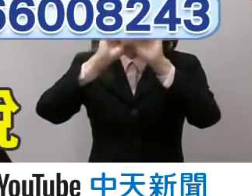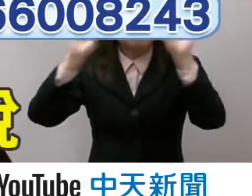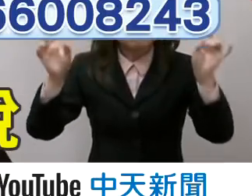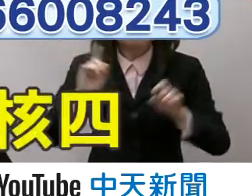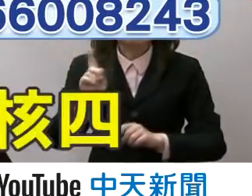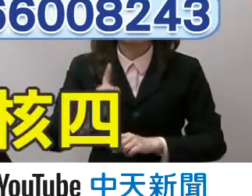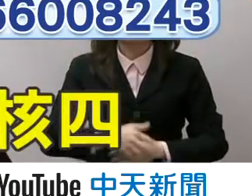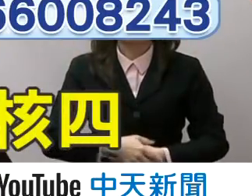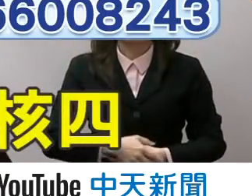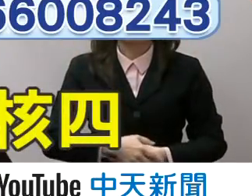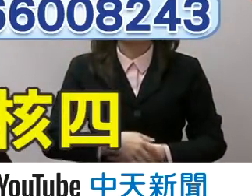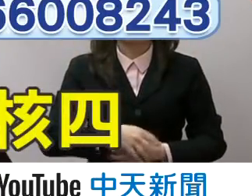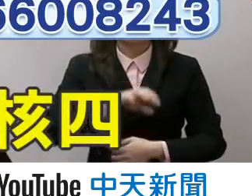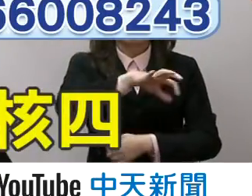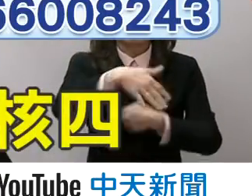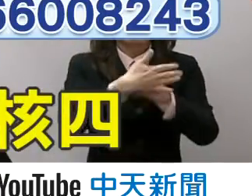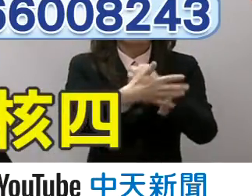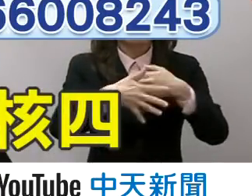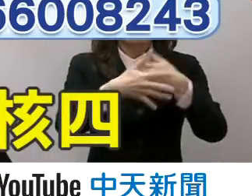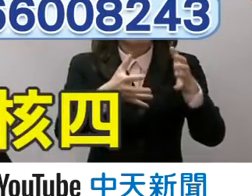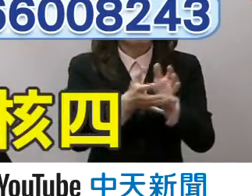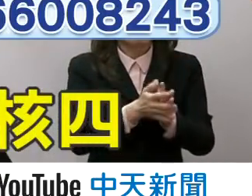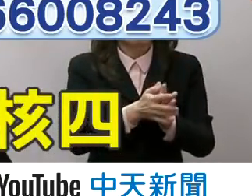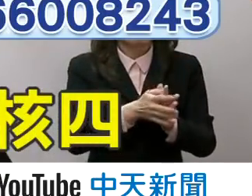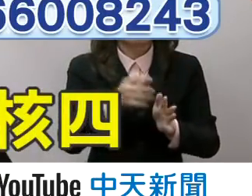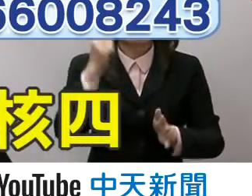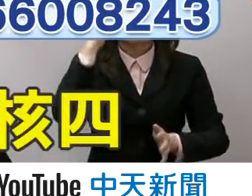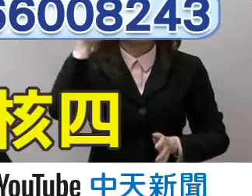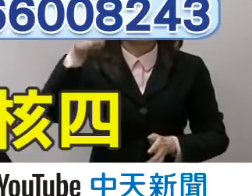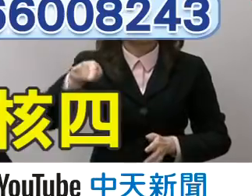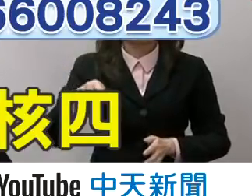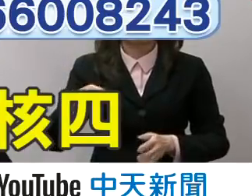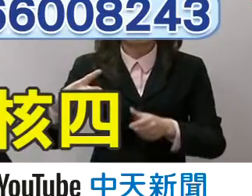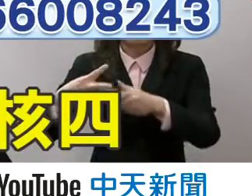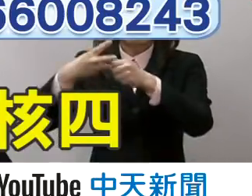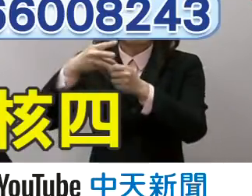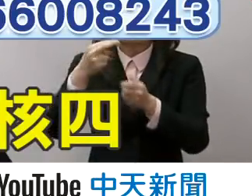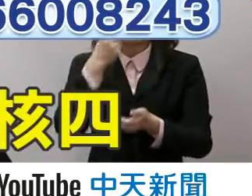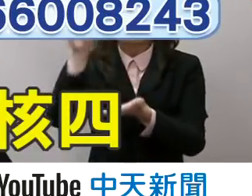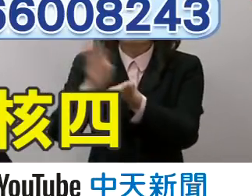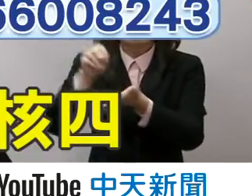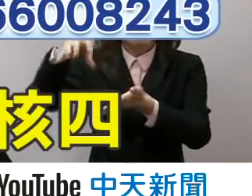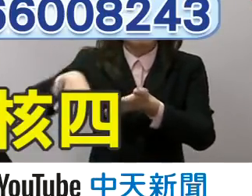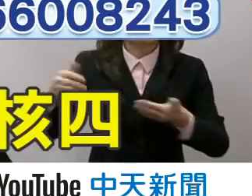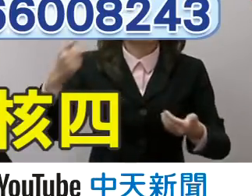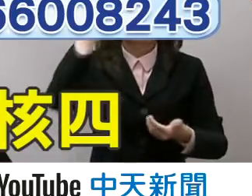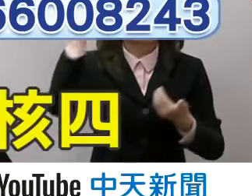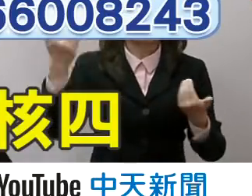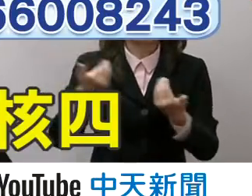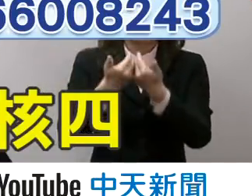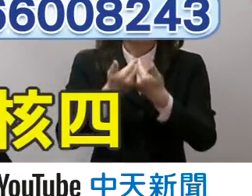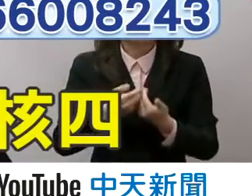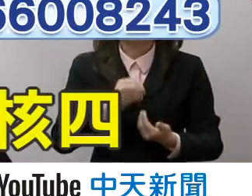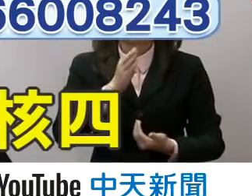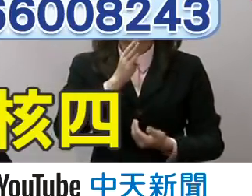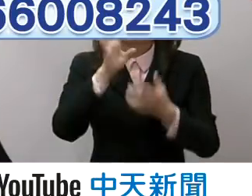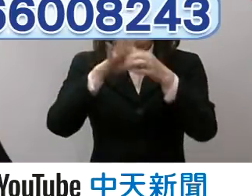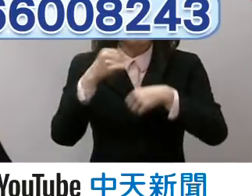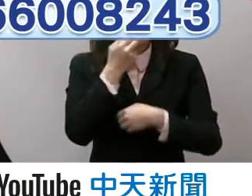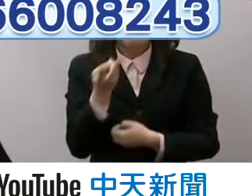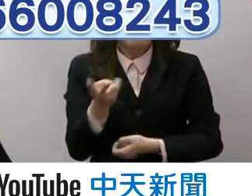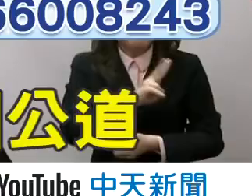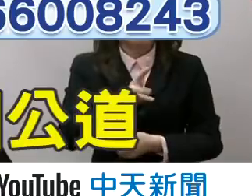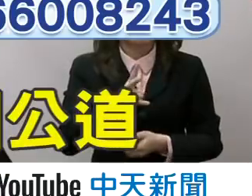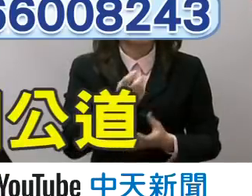我们的环团呐不支持三阶站，就是暗自的去挺这个核四。所以我希望